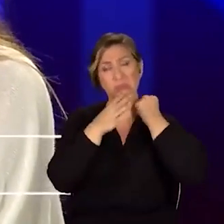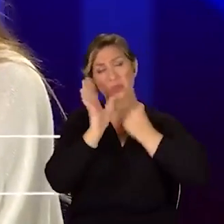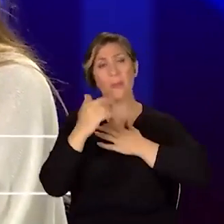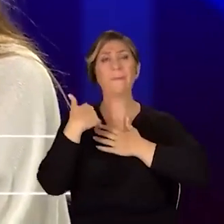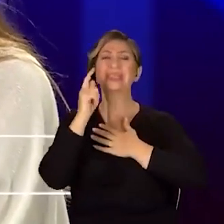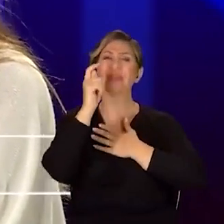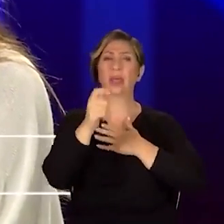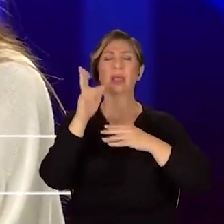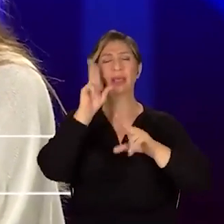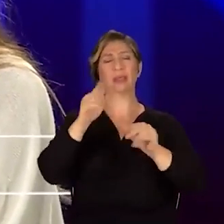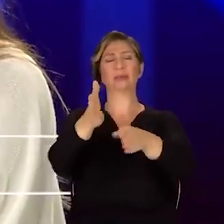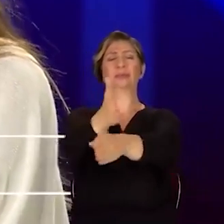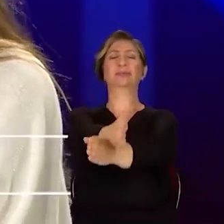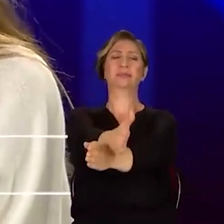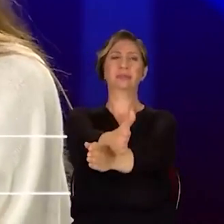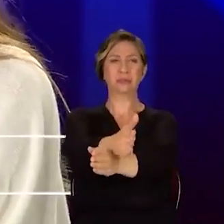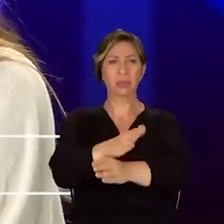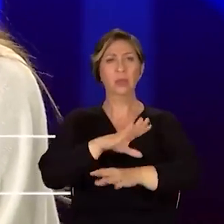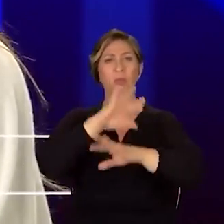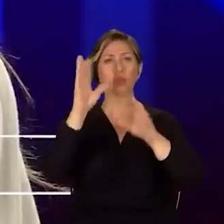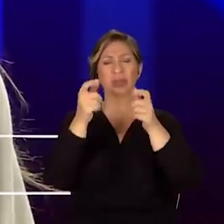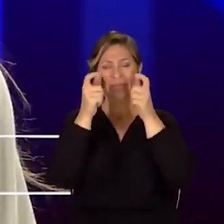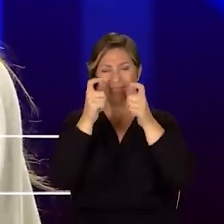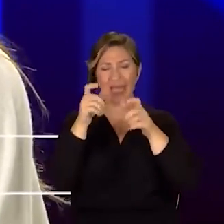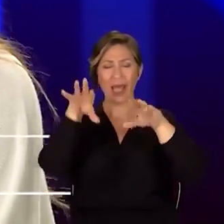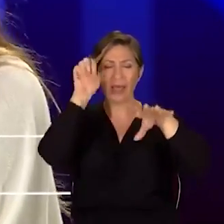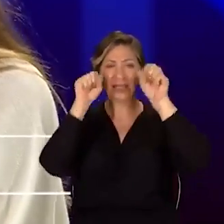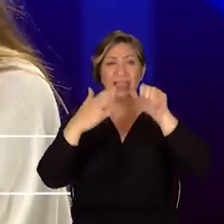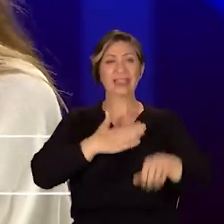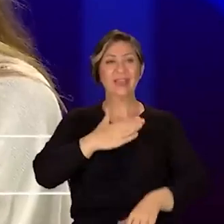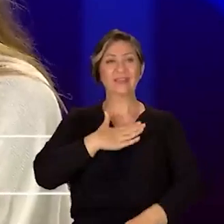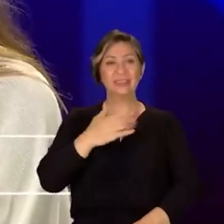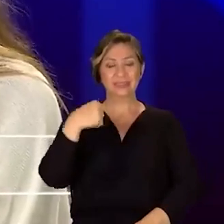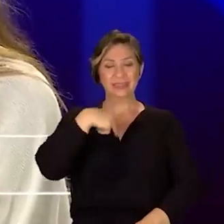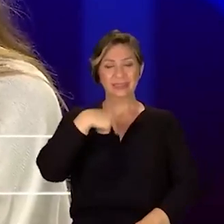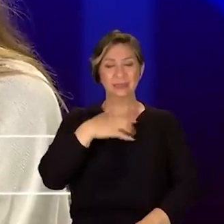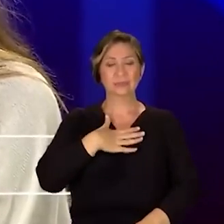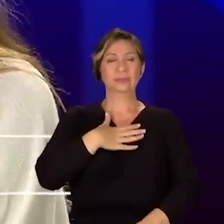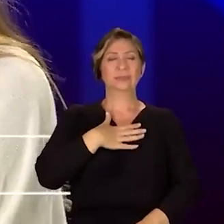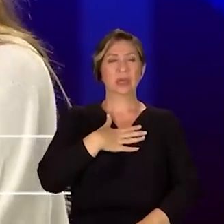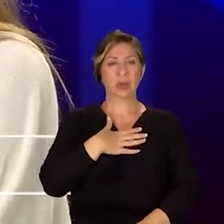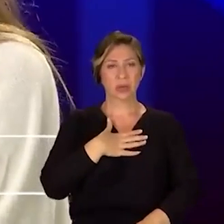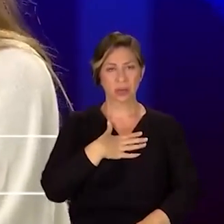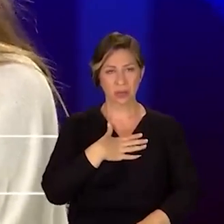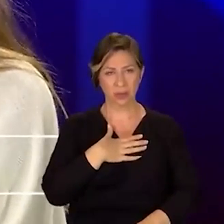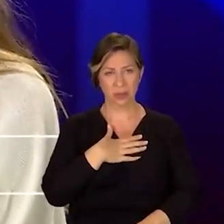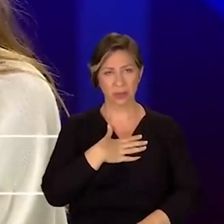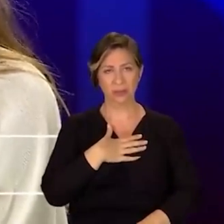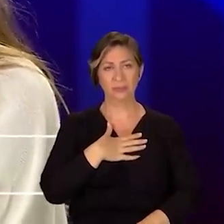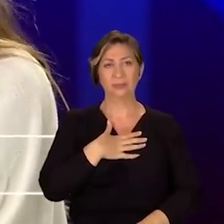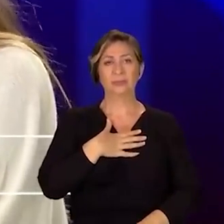tavsiye edebilirim. Yatağa yattığınızda gece bütün dikkatinizi ve algınızı nefes alışverişinize verirseniz...